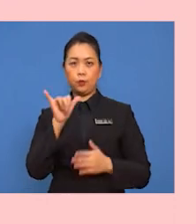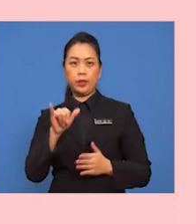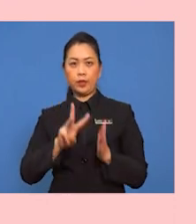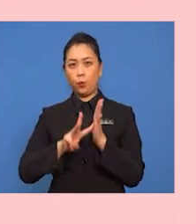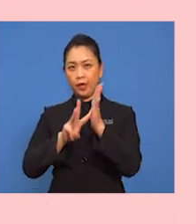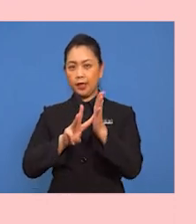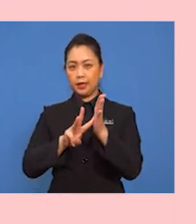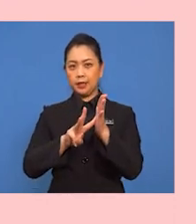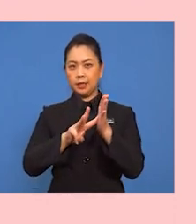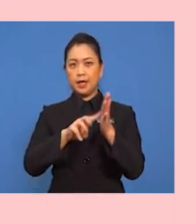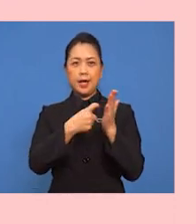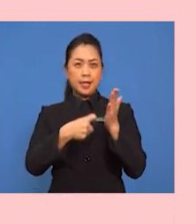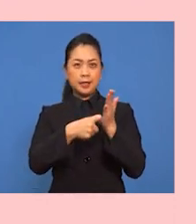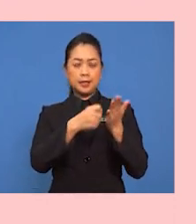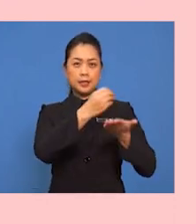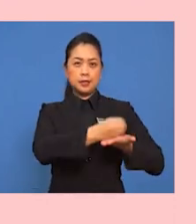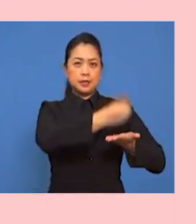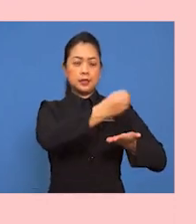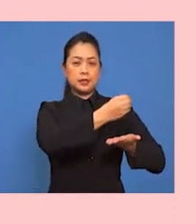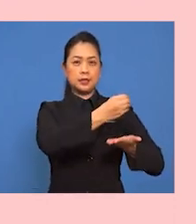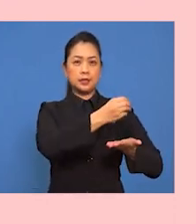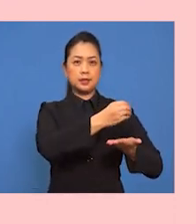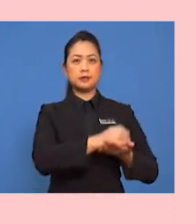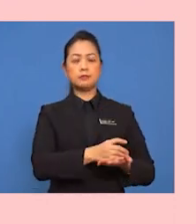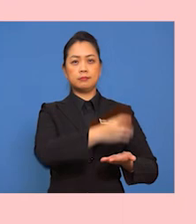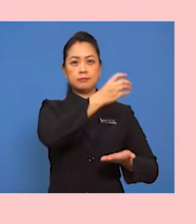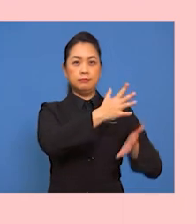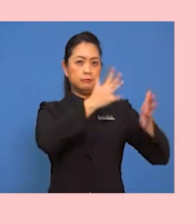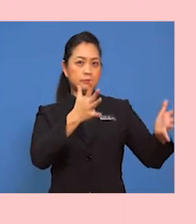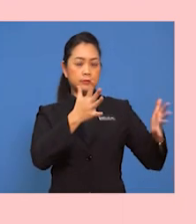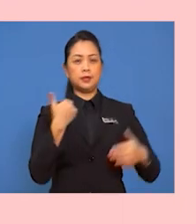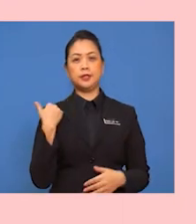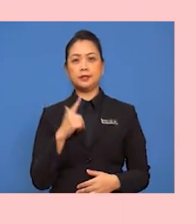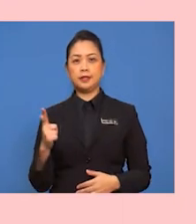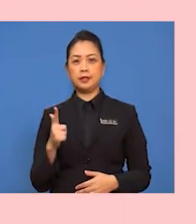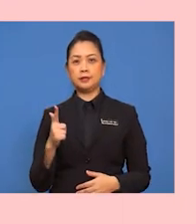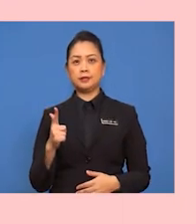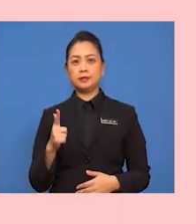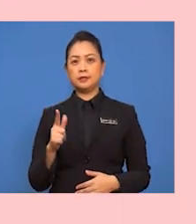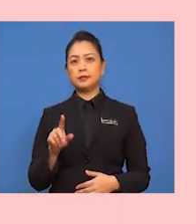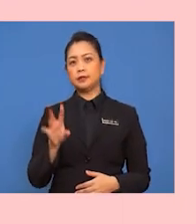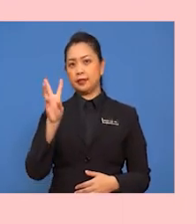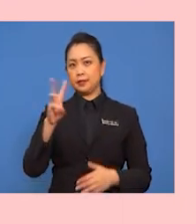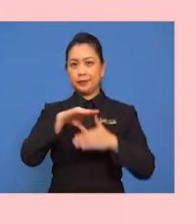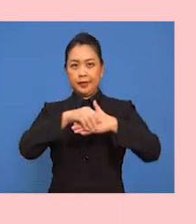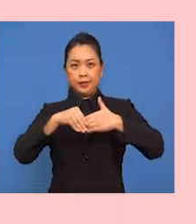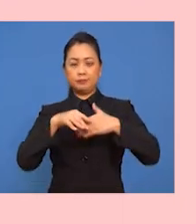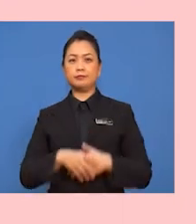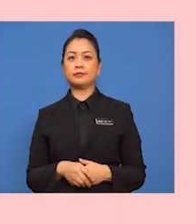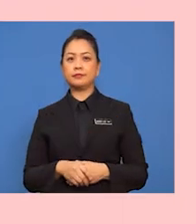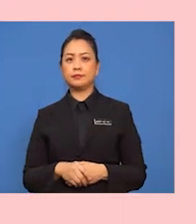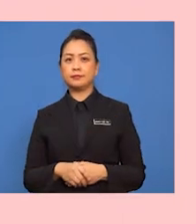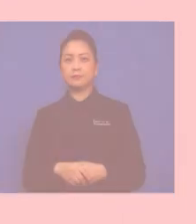mewakili Harga jus buah-buahan gelas besar Ialah RM6 Malaysia 6